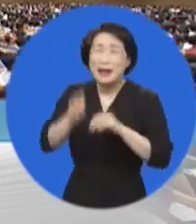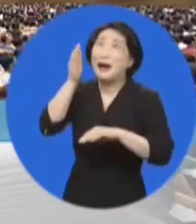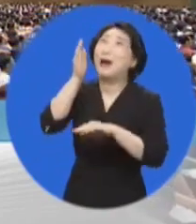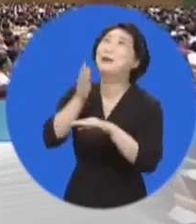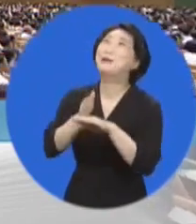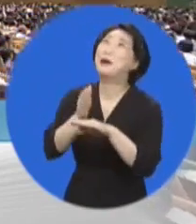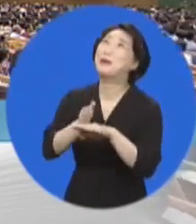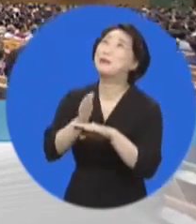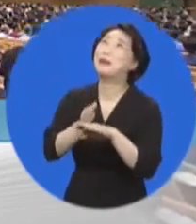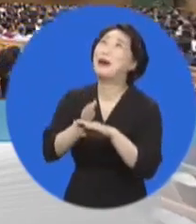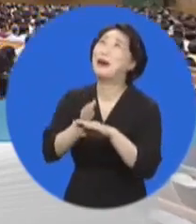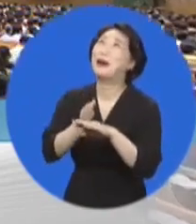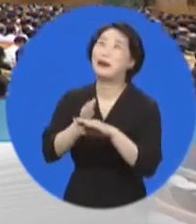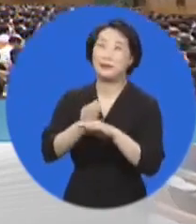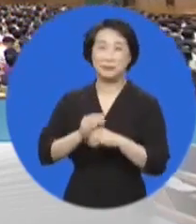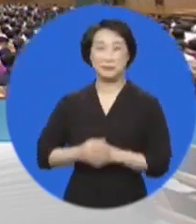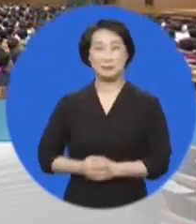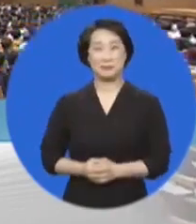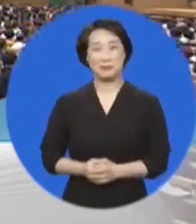감사합니다.